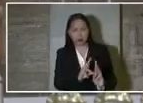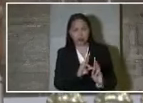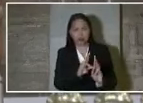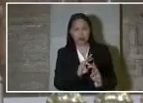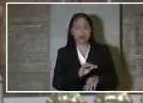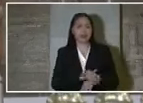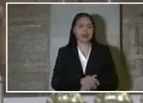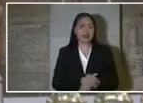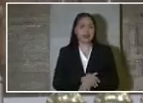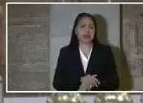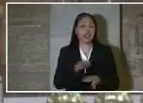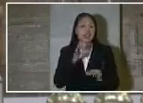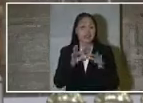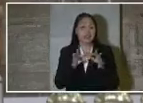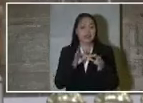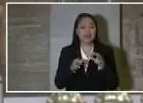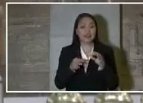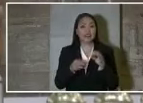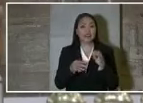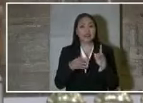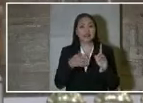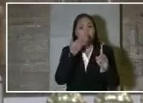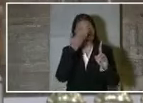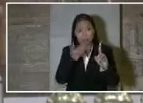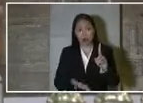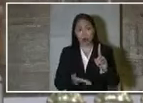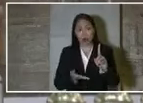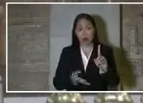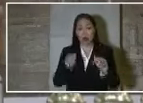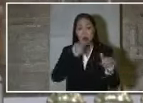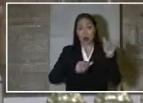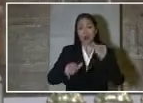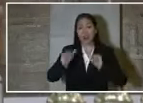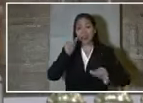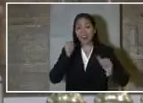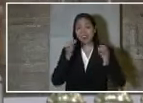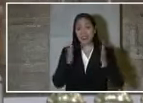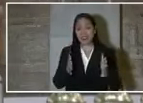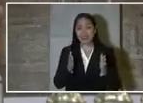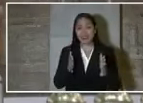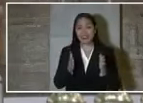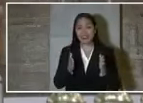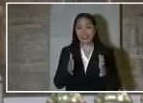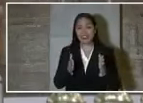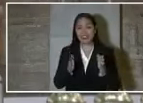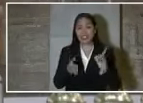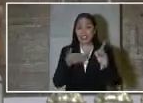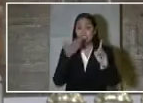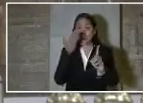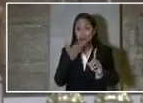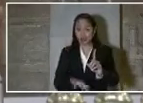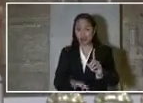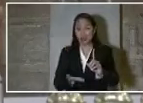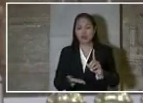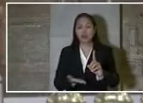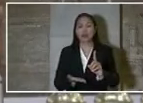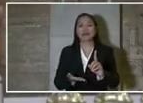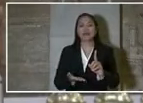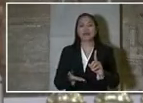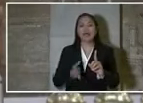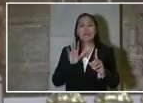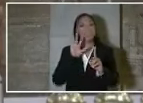Kapag ang isang tao ay artista, kapag ang isang tao ay nasa